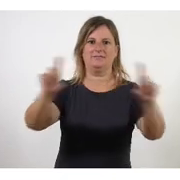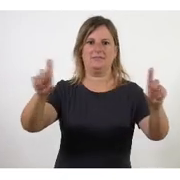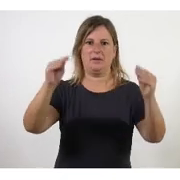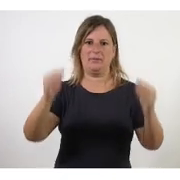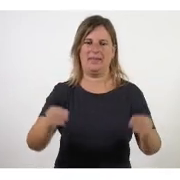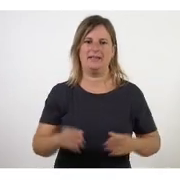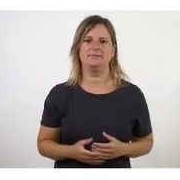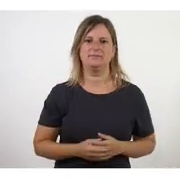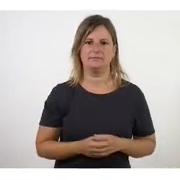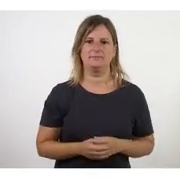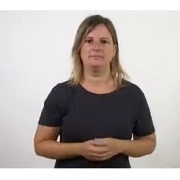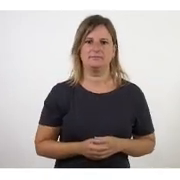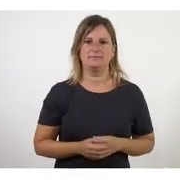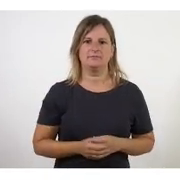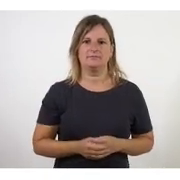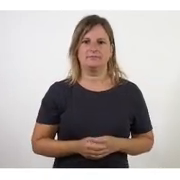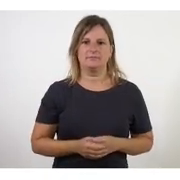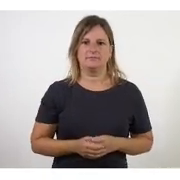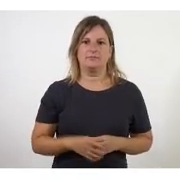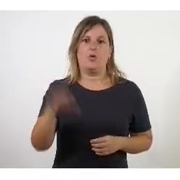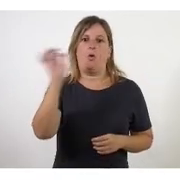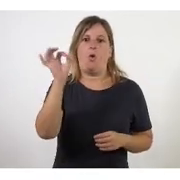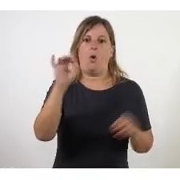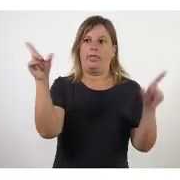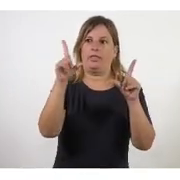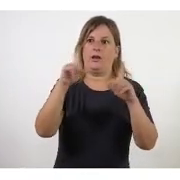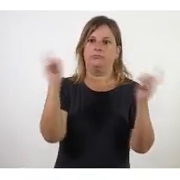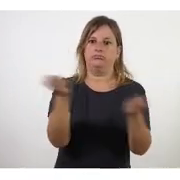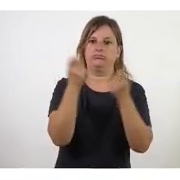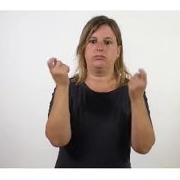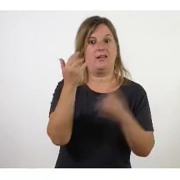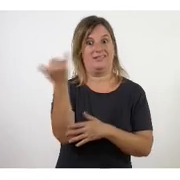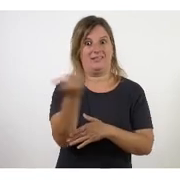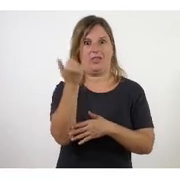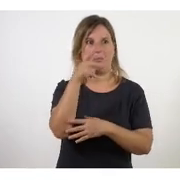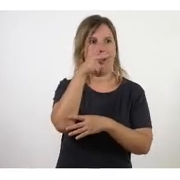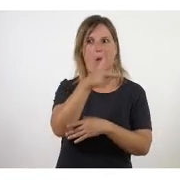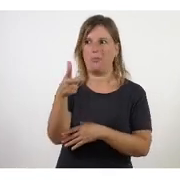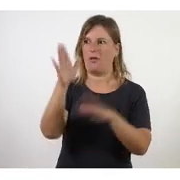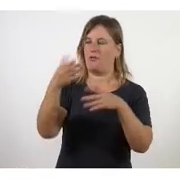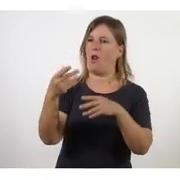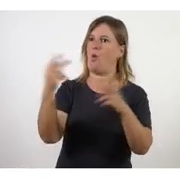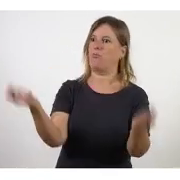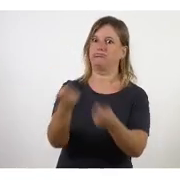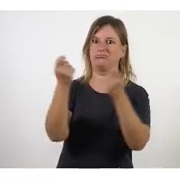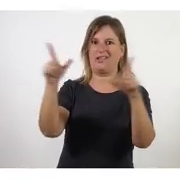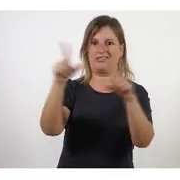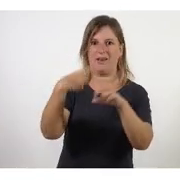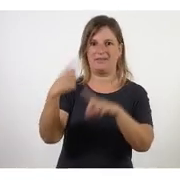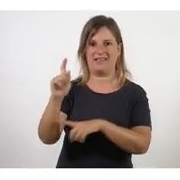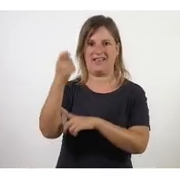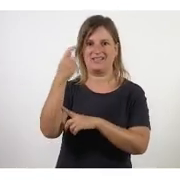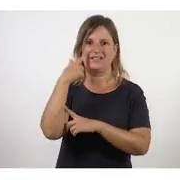vegi bé. O s'emet, millor dit, s'emet per una tele. Tant de bo, no? Arribéssiu a fer un vídeo que s'emet per la tele perquè ha tingut molt